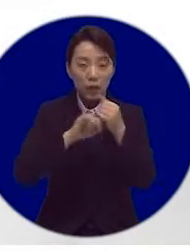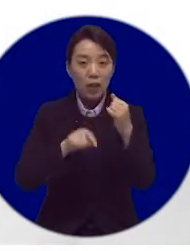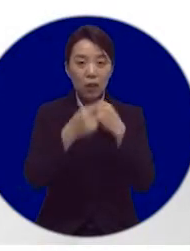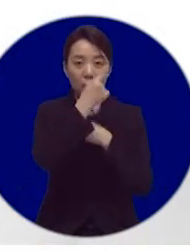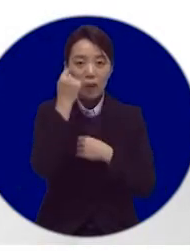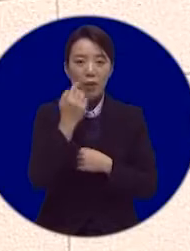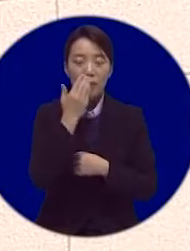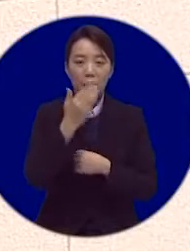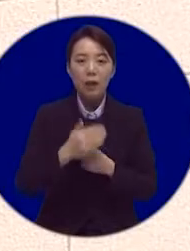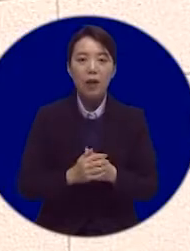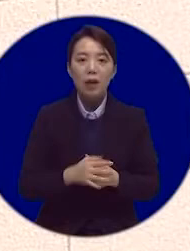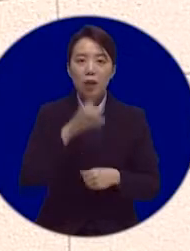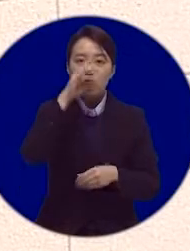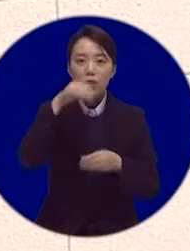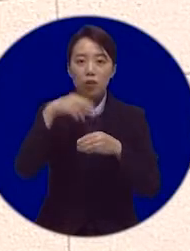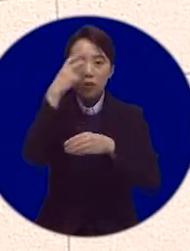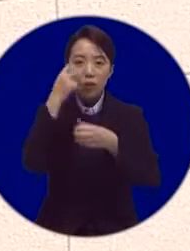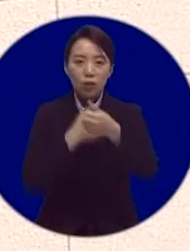있는데요.